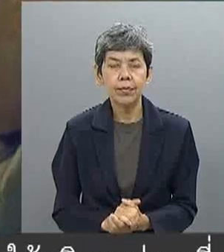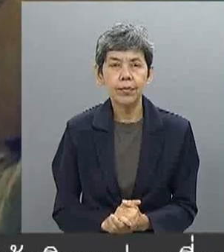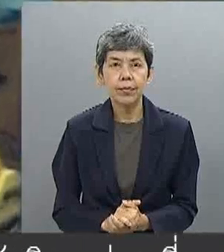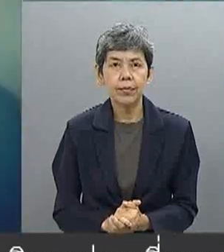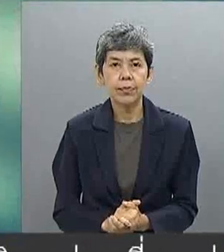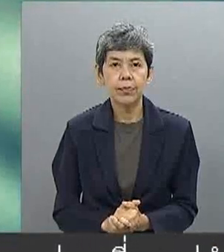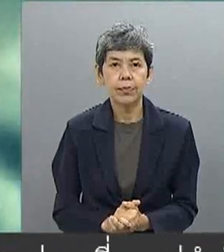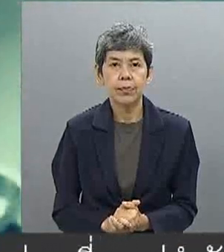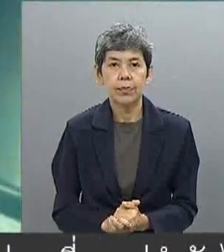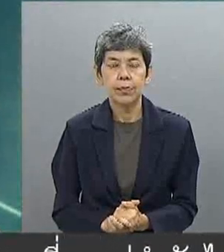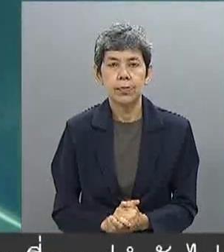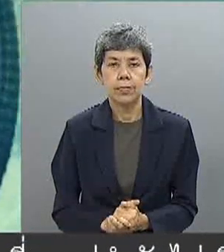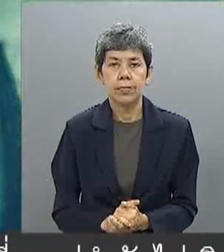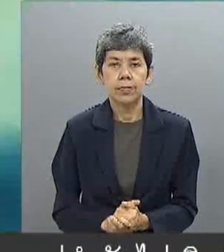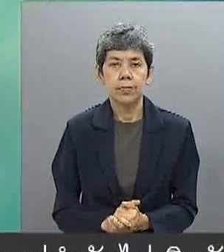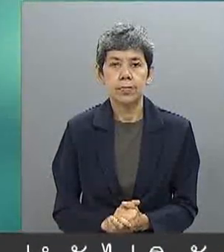add a